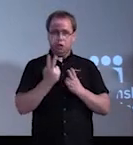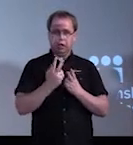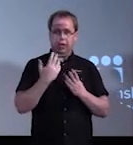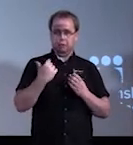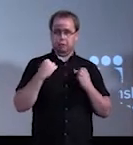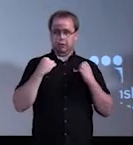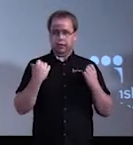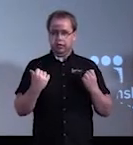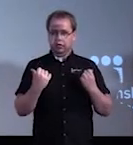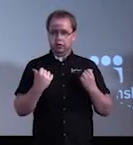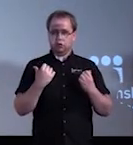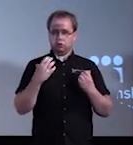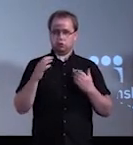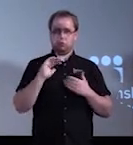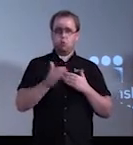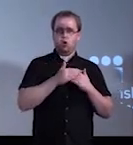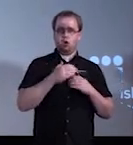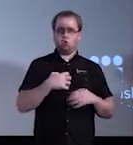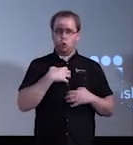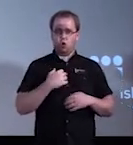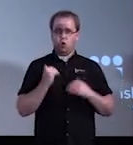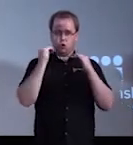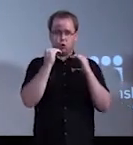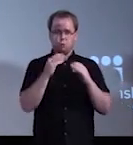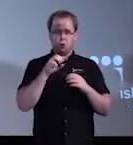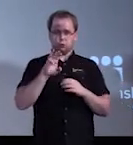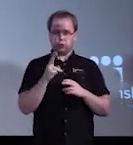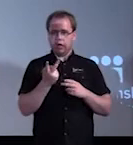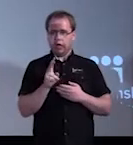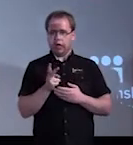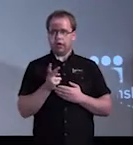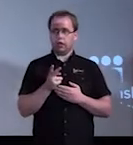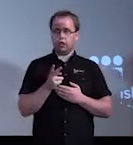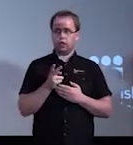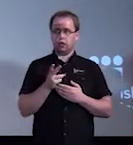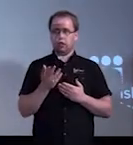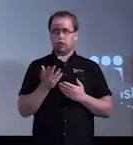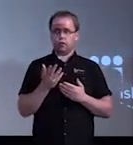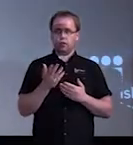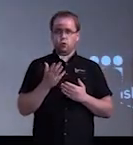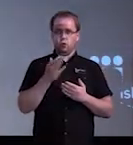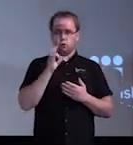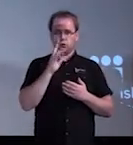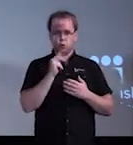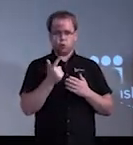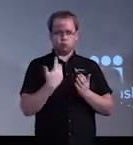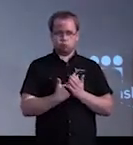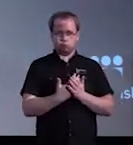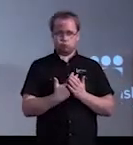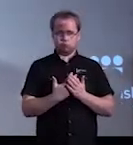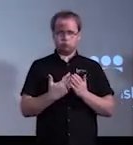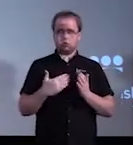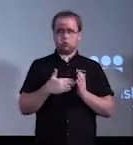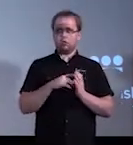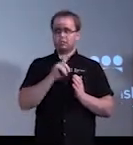här chockhöjningen av momsen? Eller är man intresserad av ett ny sorts filmavtal? Mm. Och i så fall, hur ser argumenten ut för det? Tack och den mycket. Andra frågan till